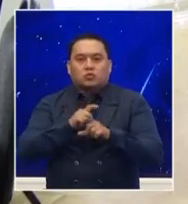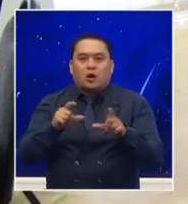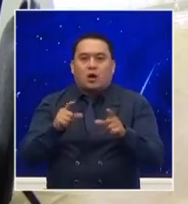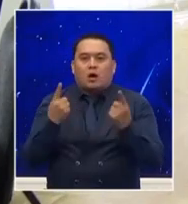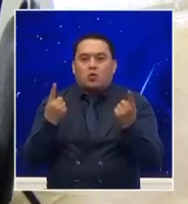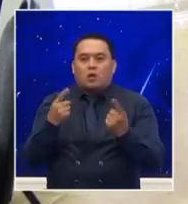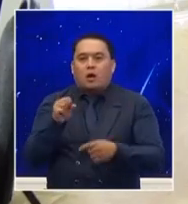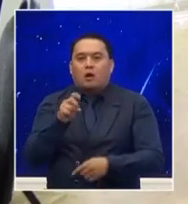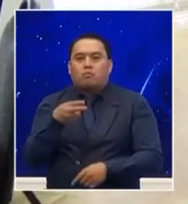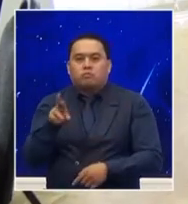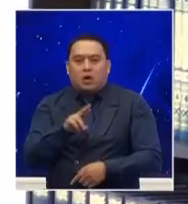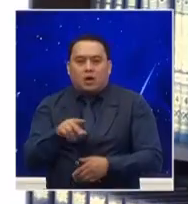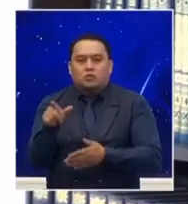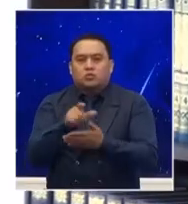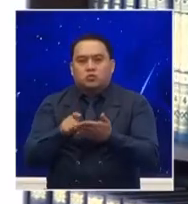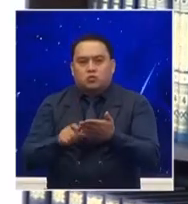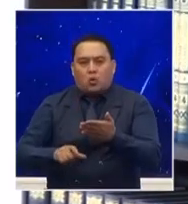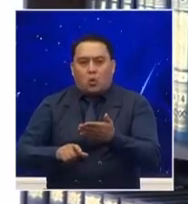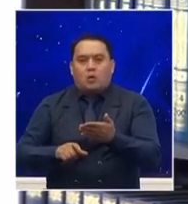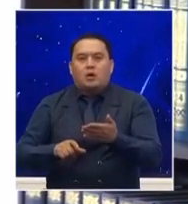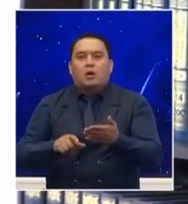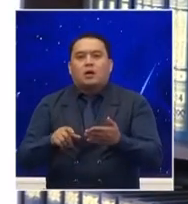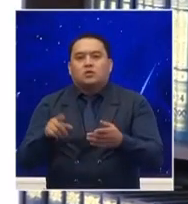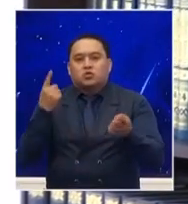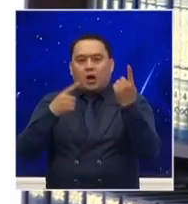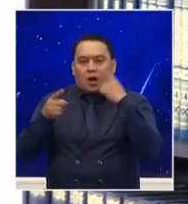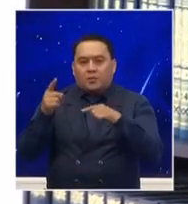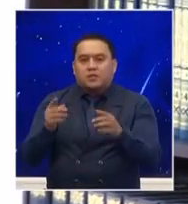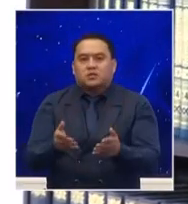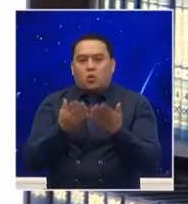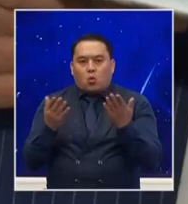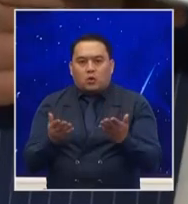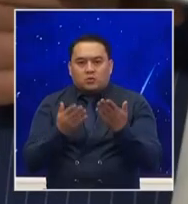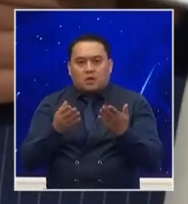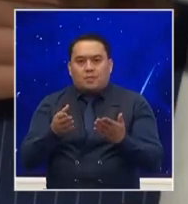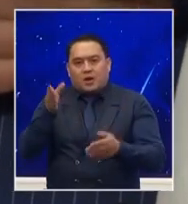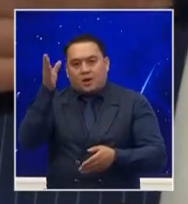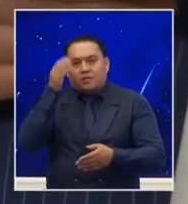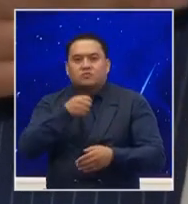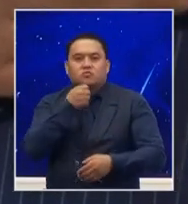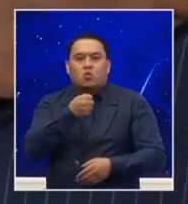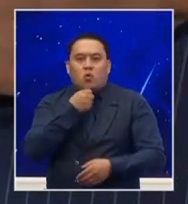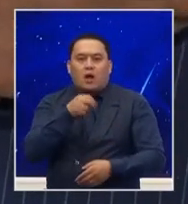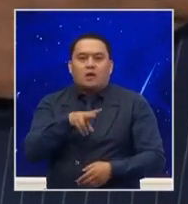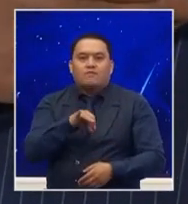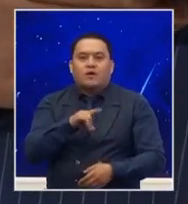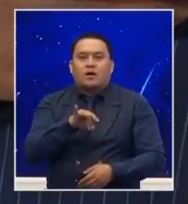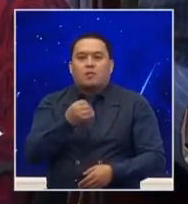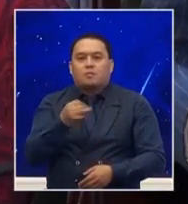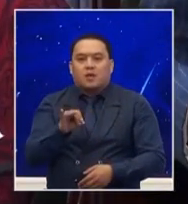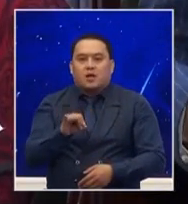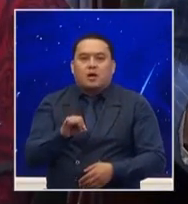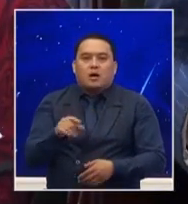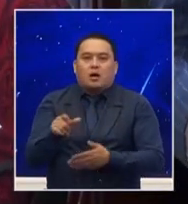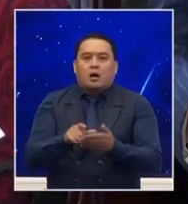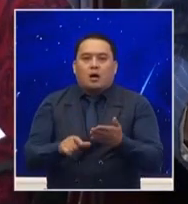қара сөздері мен Мұхтар Мағауиннің бір атаның балалары шығармасын оқса, ал білімгерлер мен ересектер Әл-Фарабидің қайырымды